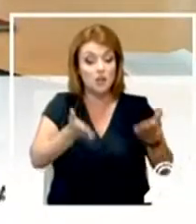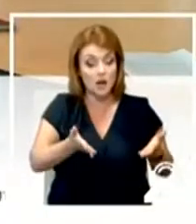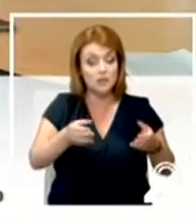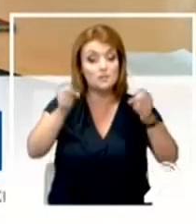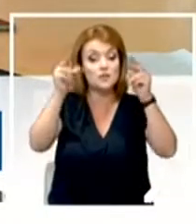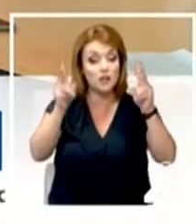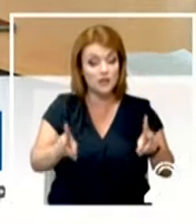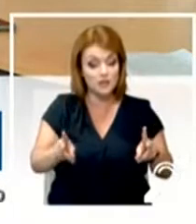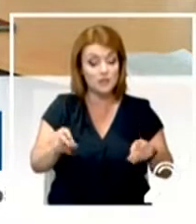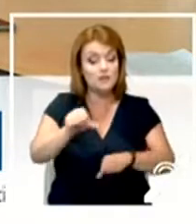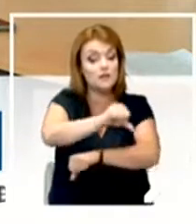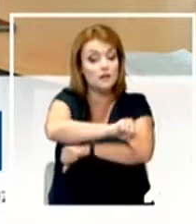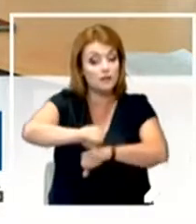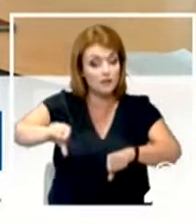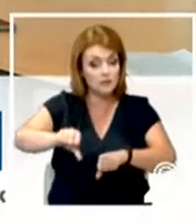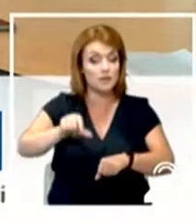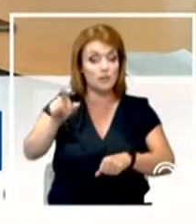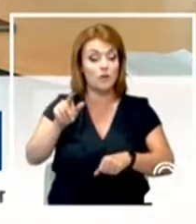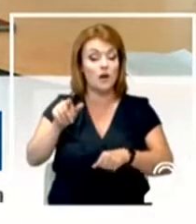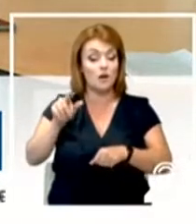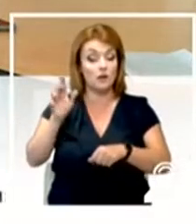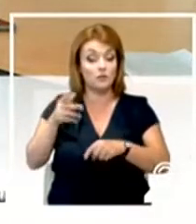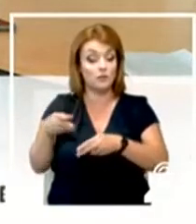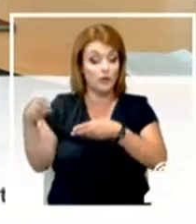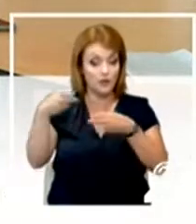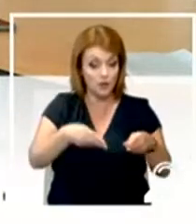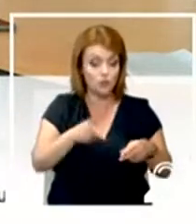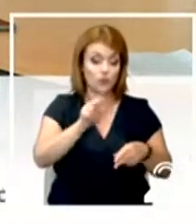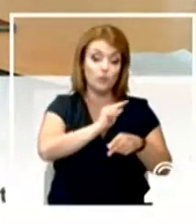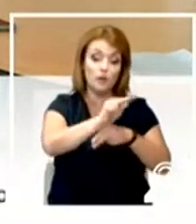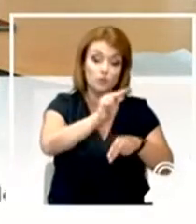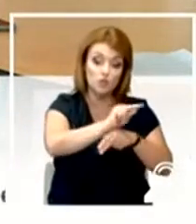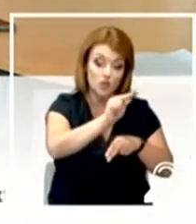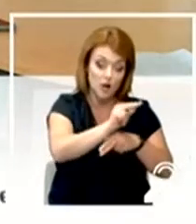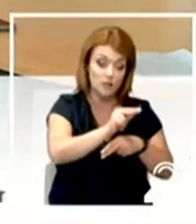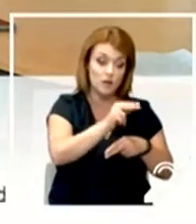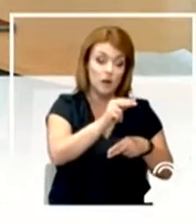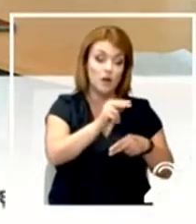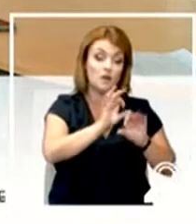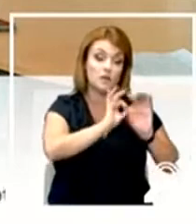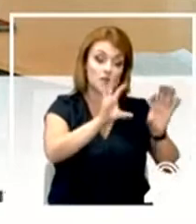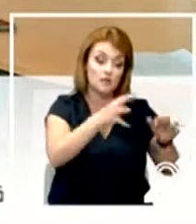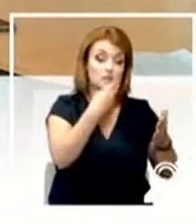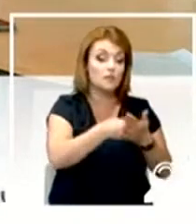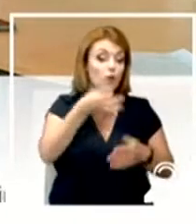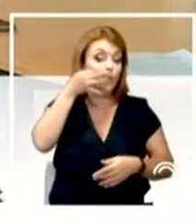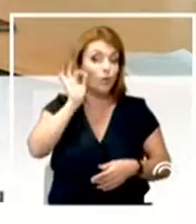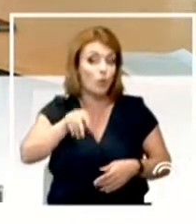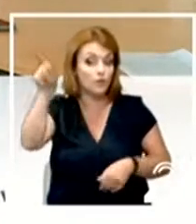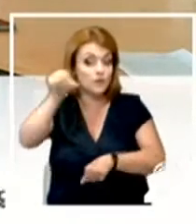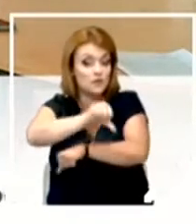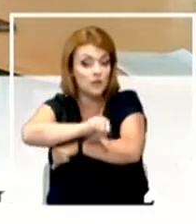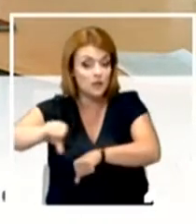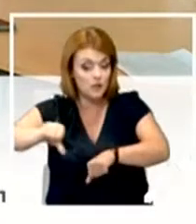din afara țării, care vor încerca să se împărtă și cu experiența pe care au în domeniul educațional